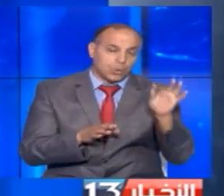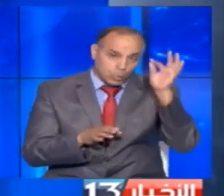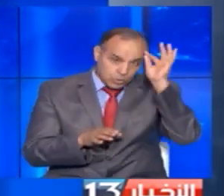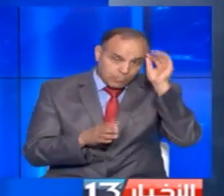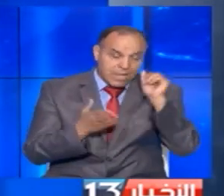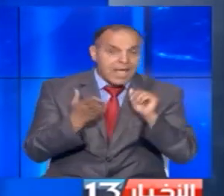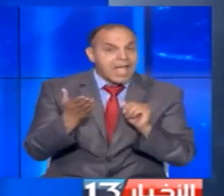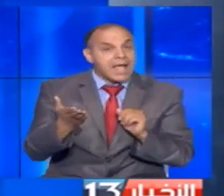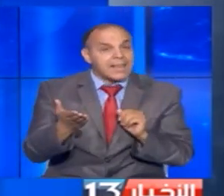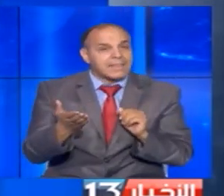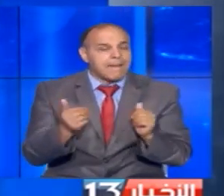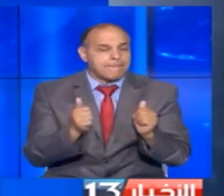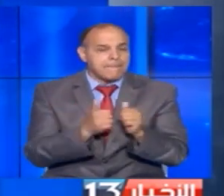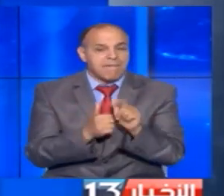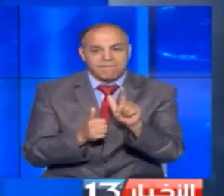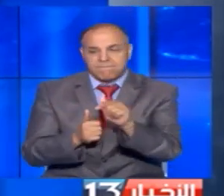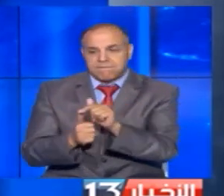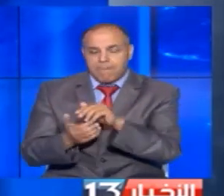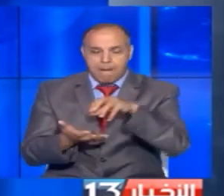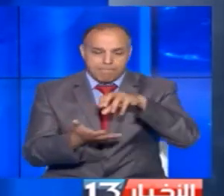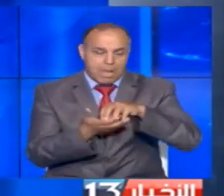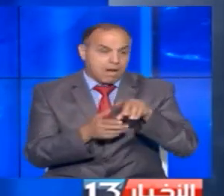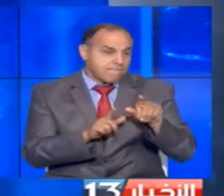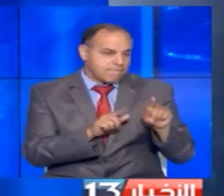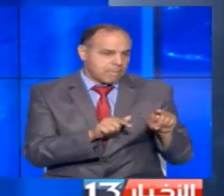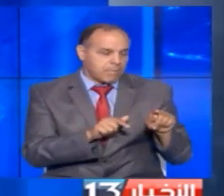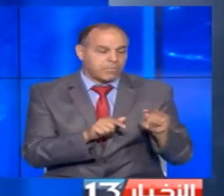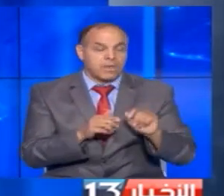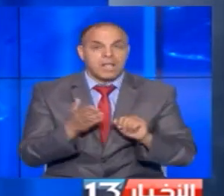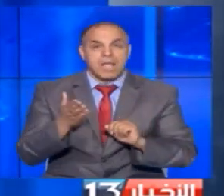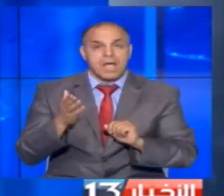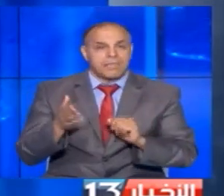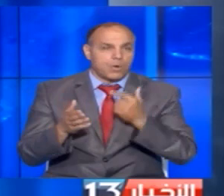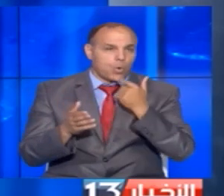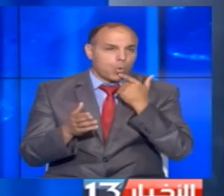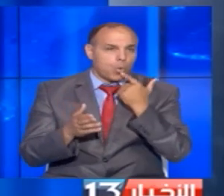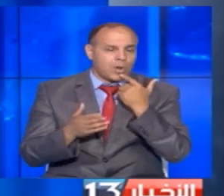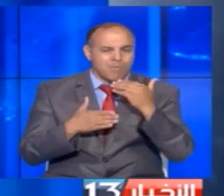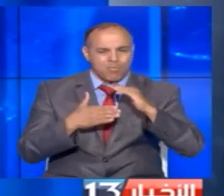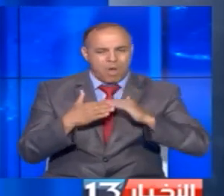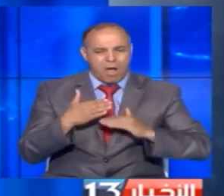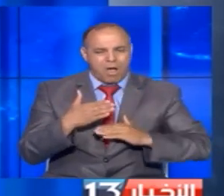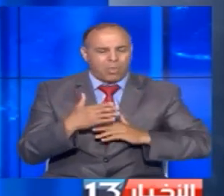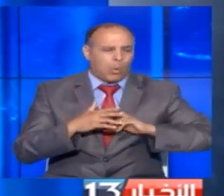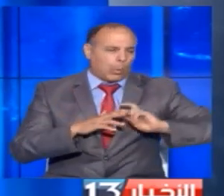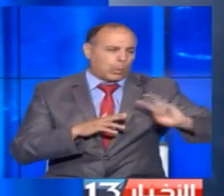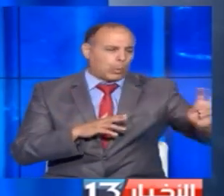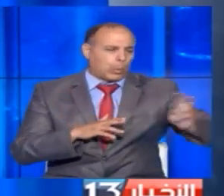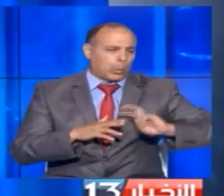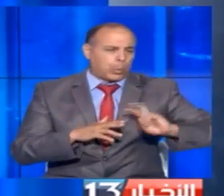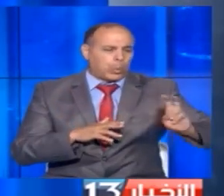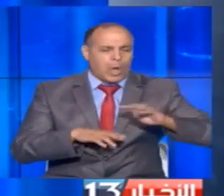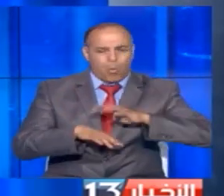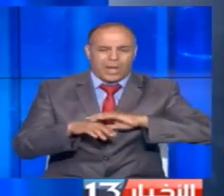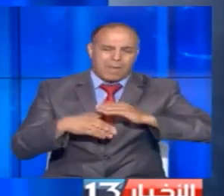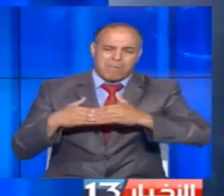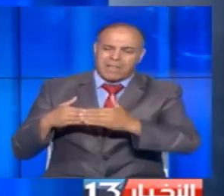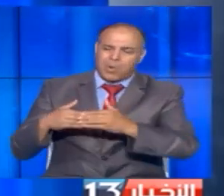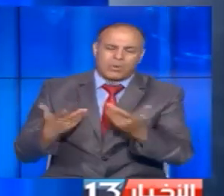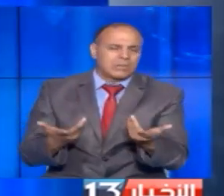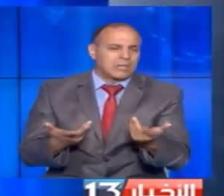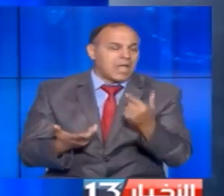خاصه مع توفر المقر المخصص لذلك وذلك للتقليص من مشقه التنقل الى الولايات المجاوره